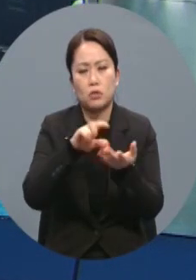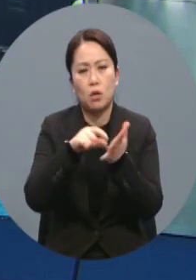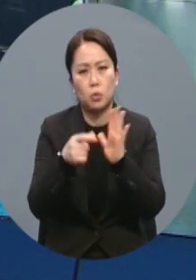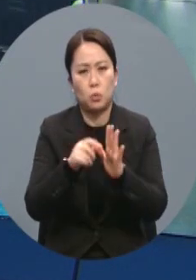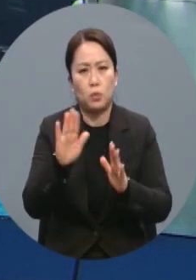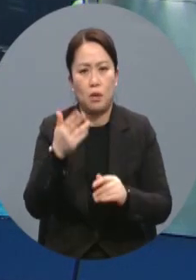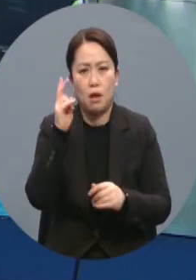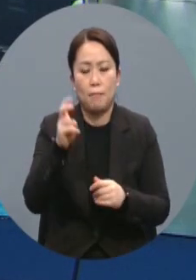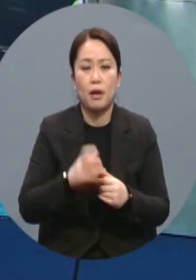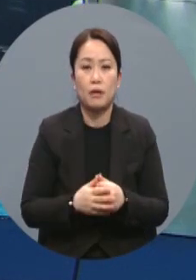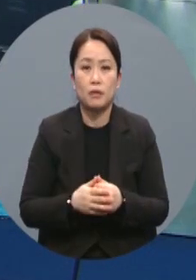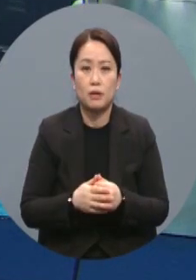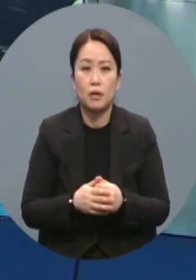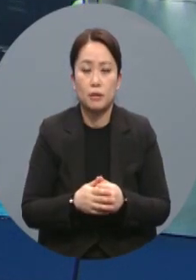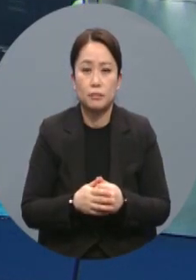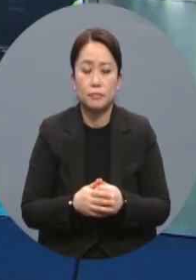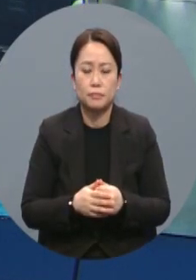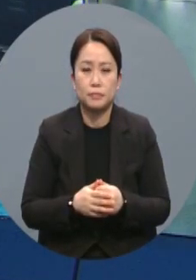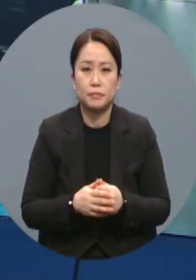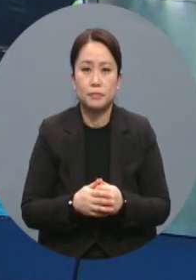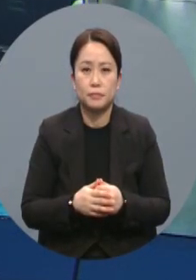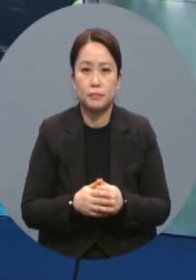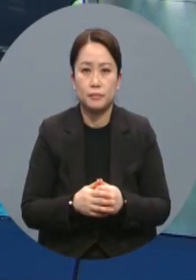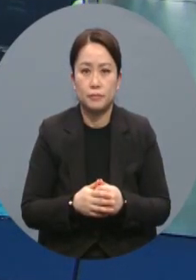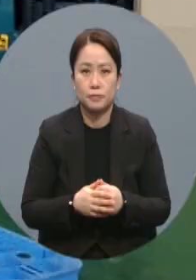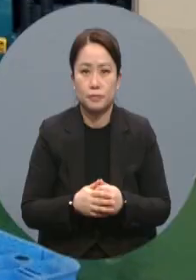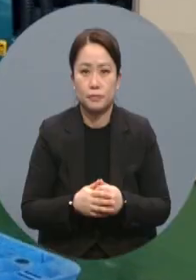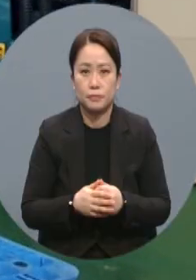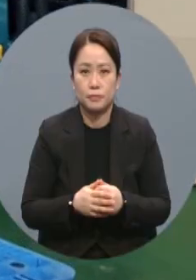것으로 예상됩니다 현재 후 기자입니다